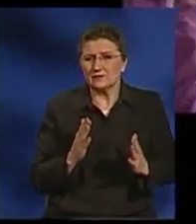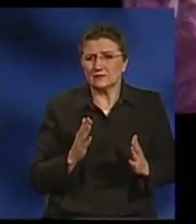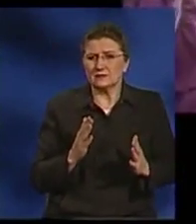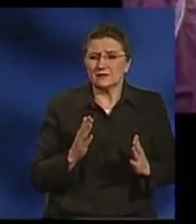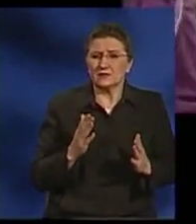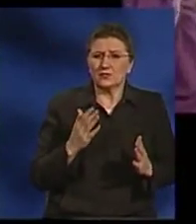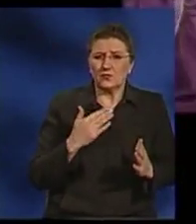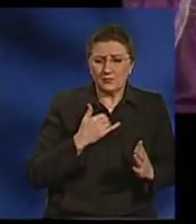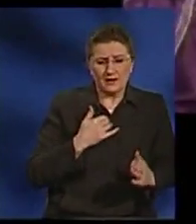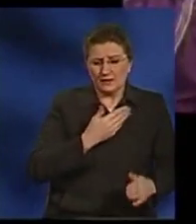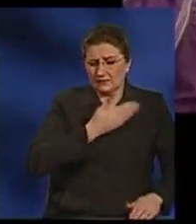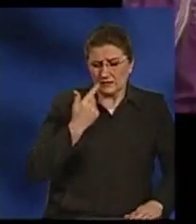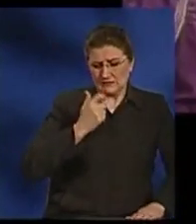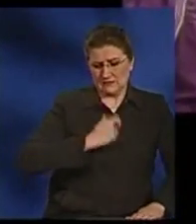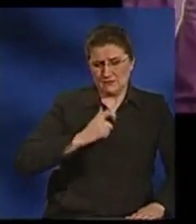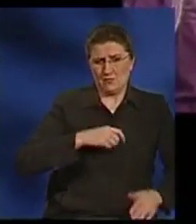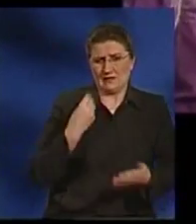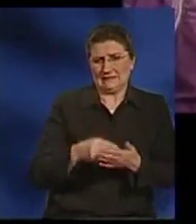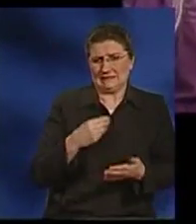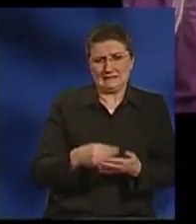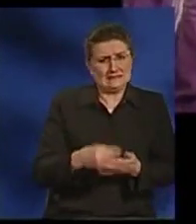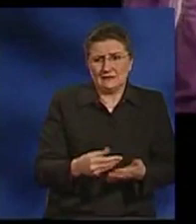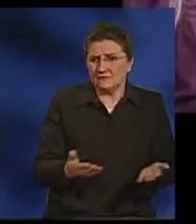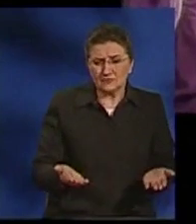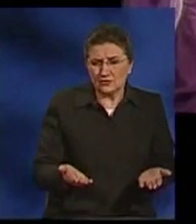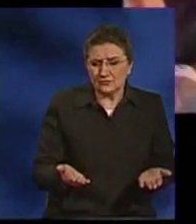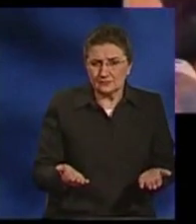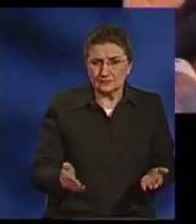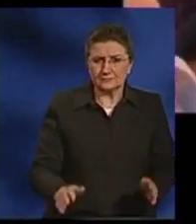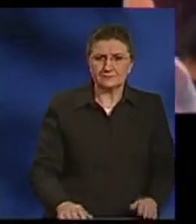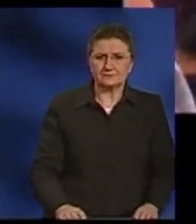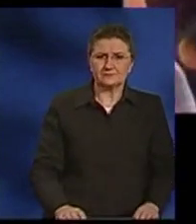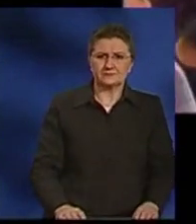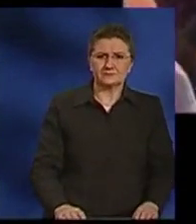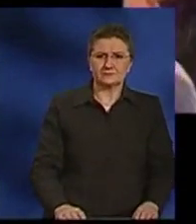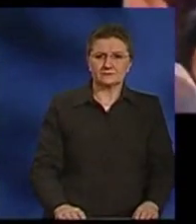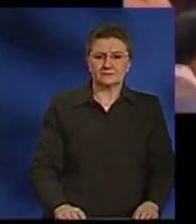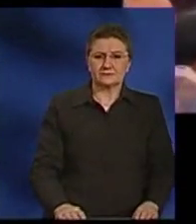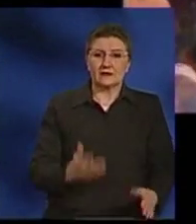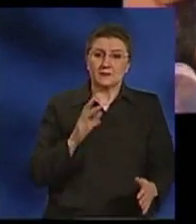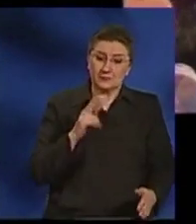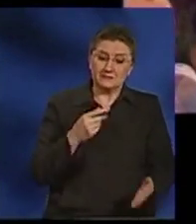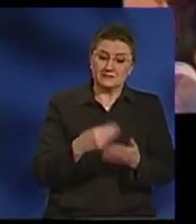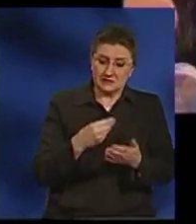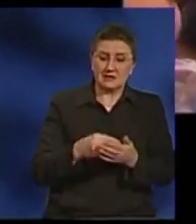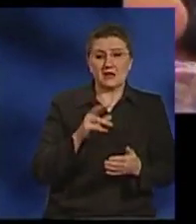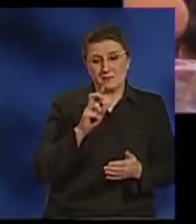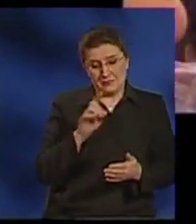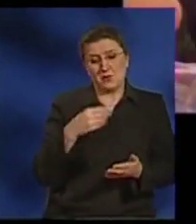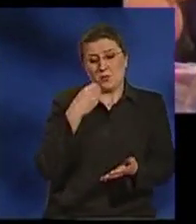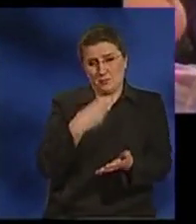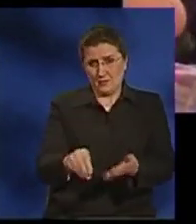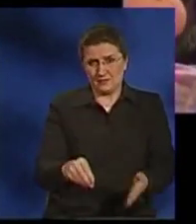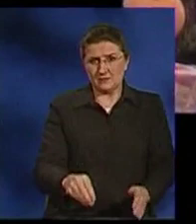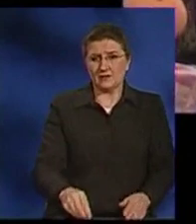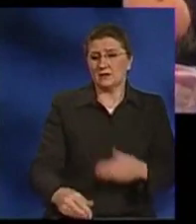с собой денег, у меня нет просто. В этом вся причина. Да. Ага. Если бы они у меня были, я бы, разумеется, купил корешки,